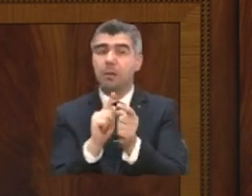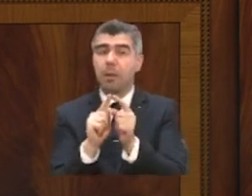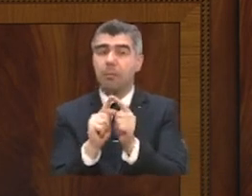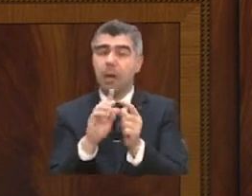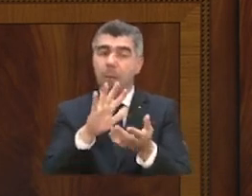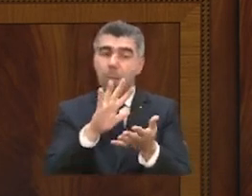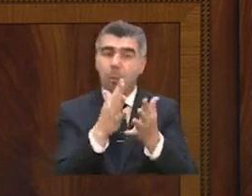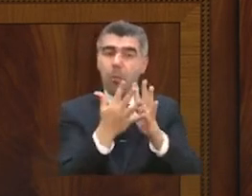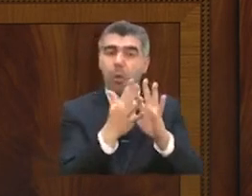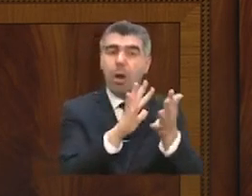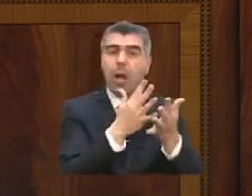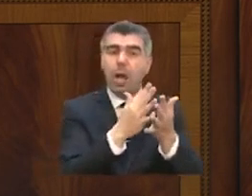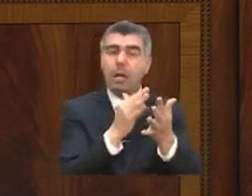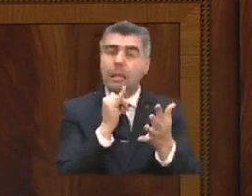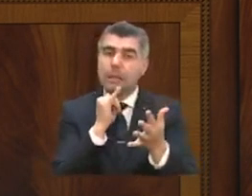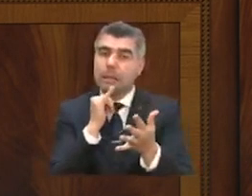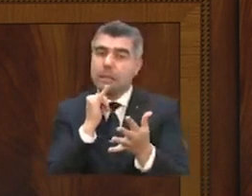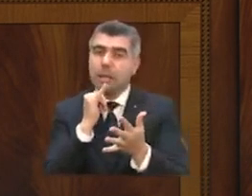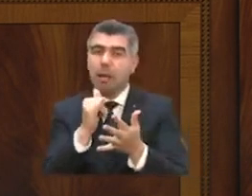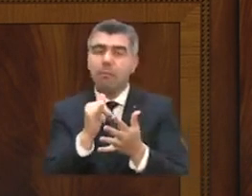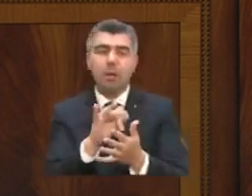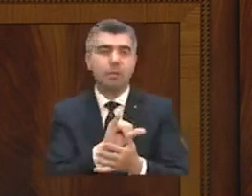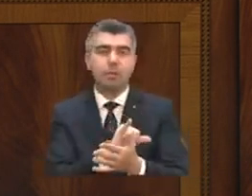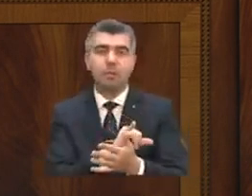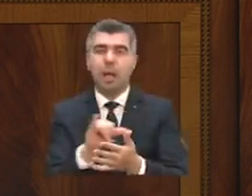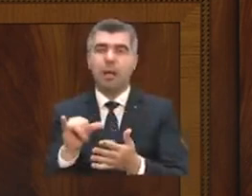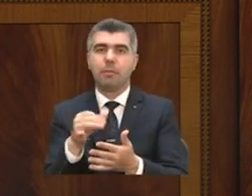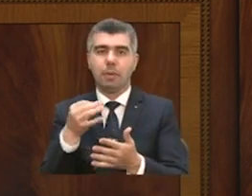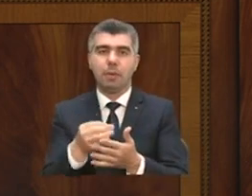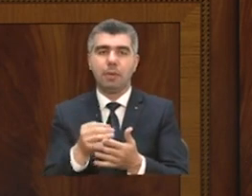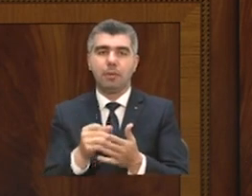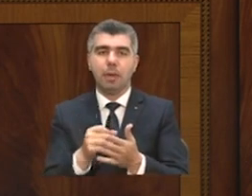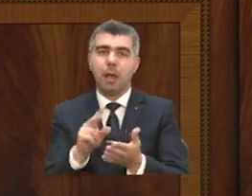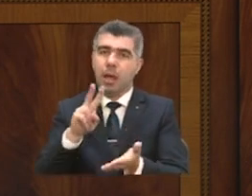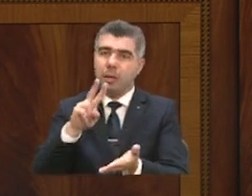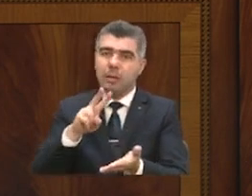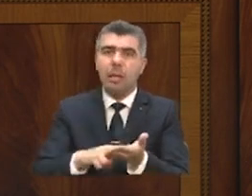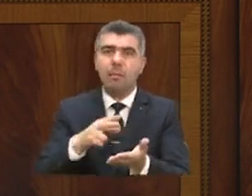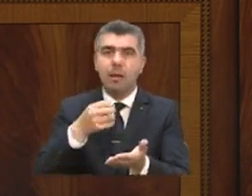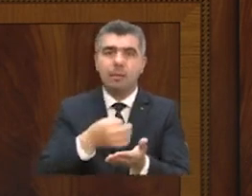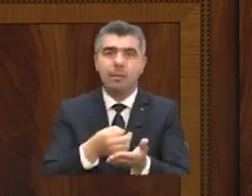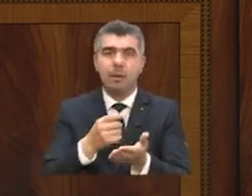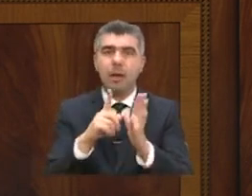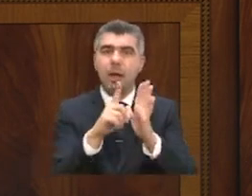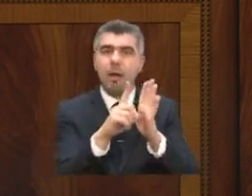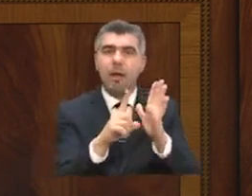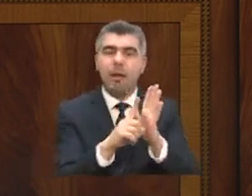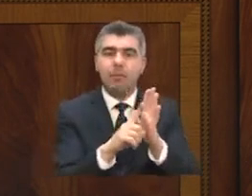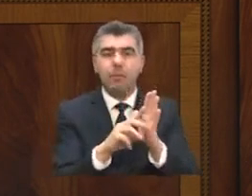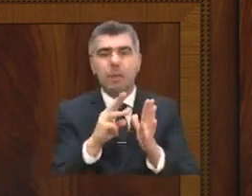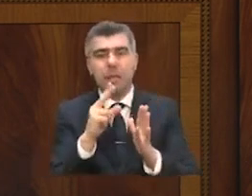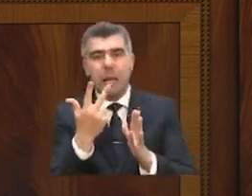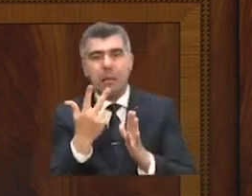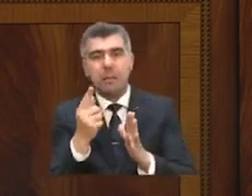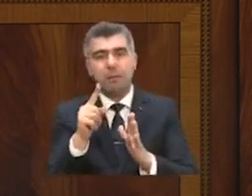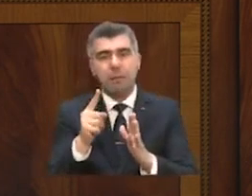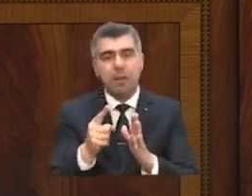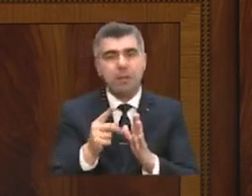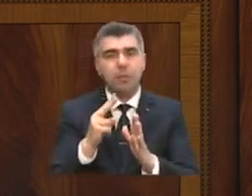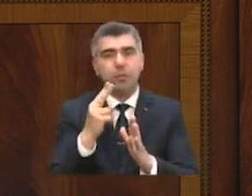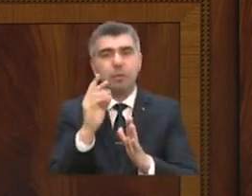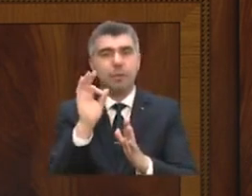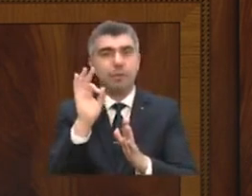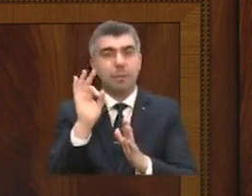الغير مستقرة أربكت الفرضيات التي اعتمدها القانون المبني على توقع نسبة